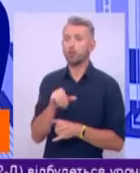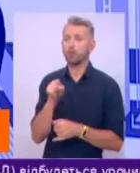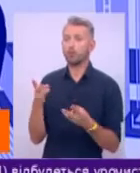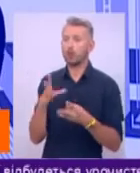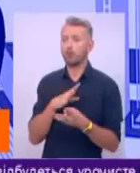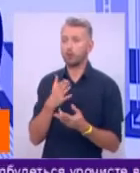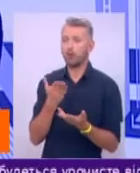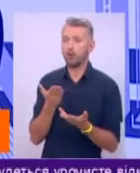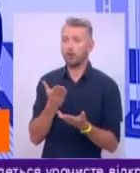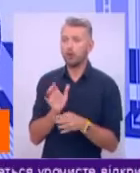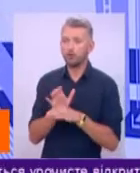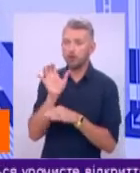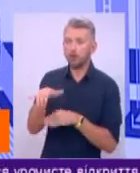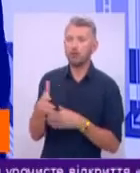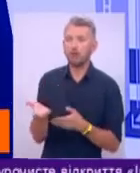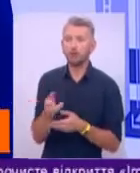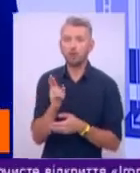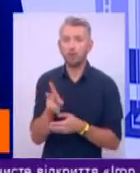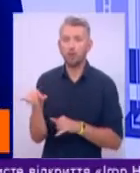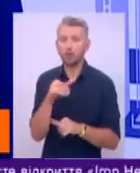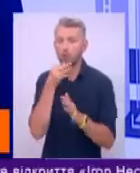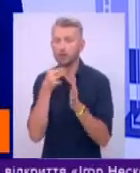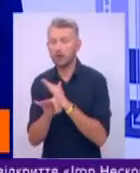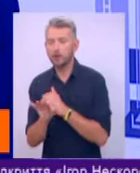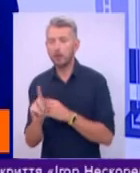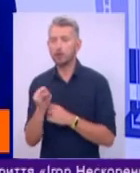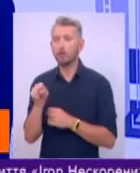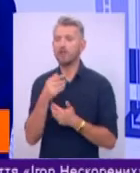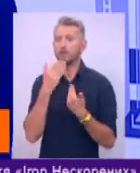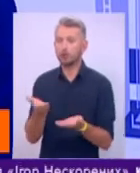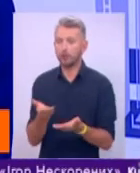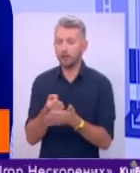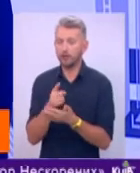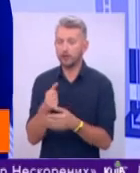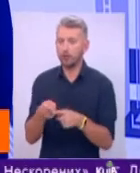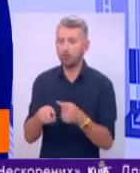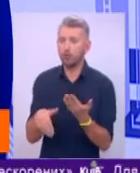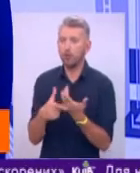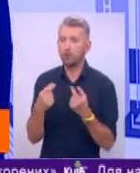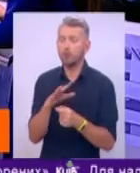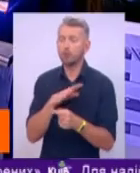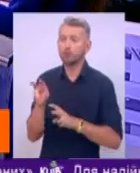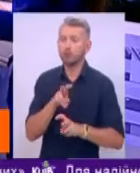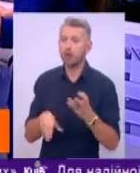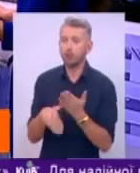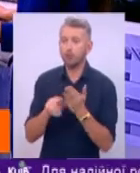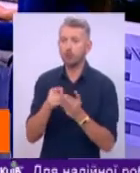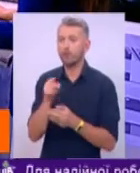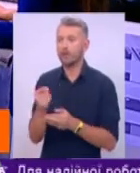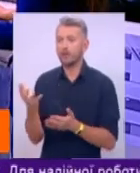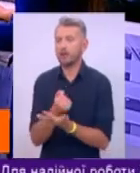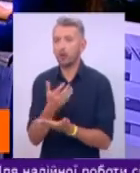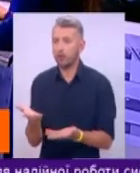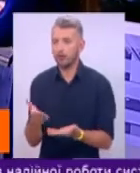треба було можливо спрямувати? Як куди підказати, щоб він звернувся за цією допомогою? Де йому було шукати допомоги? Чому він її не